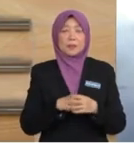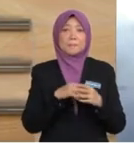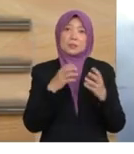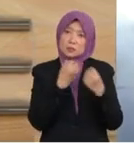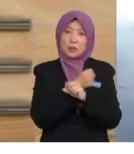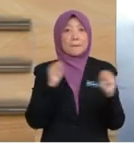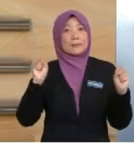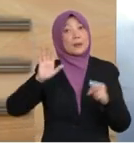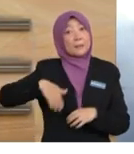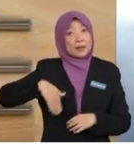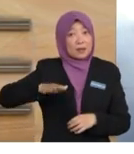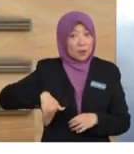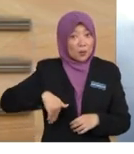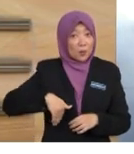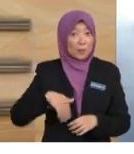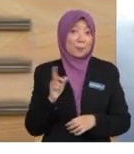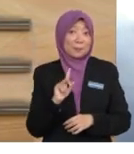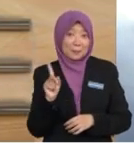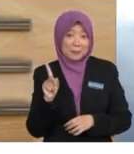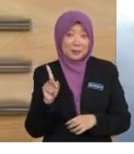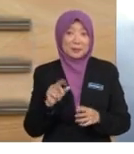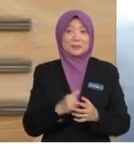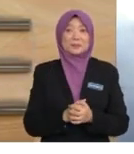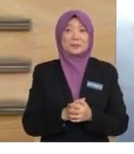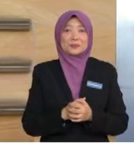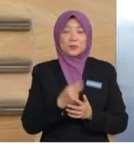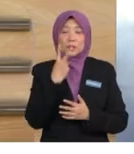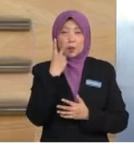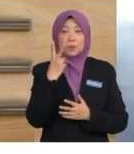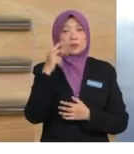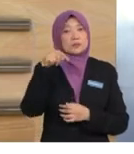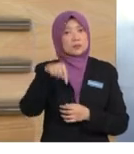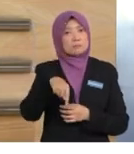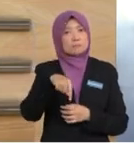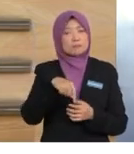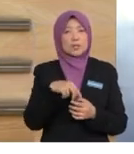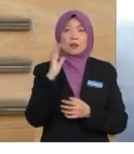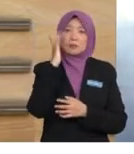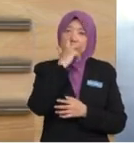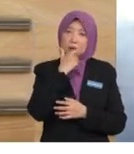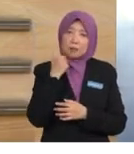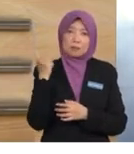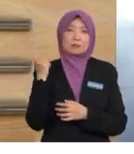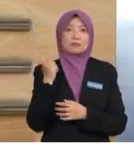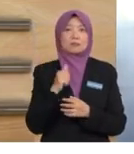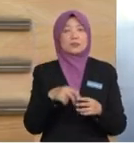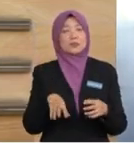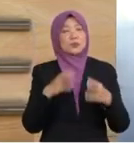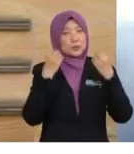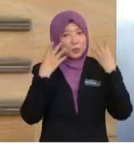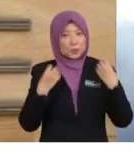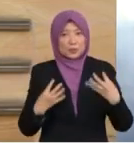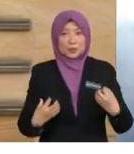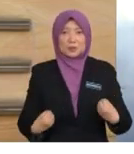ke belum? Wow, kalau tengok dekat sini kan cikgu. Cantik-cantiklah hiasan kek adik-adik kita